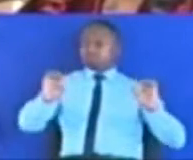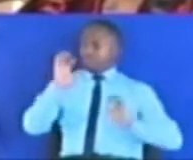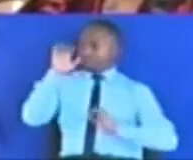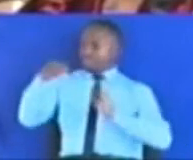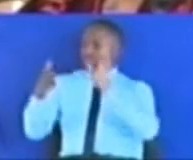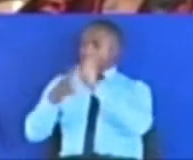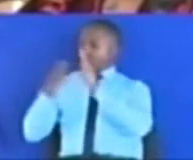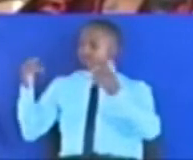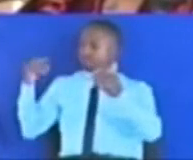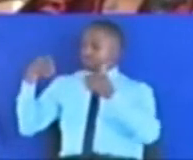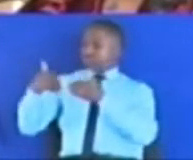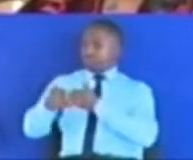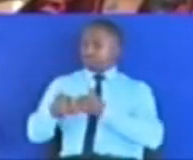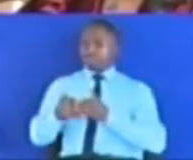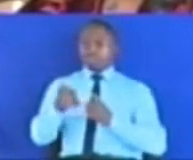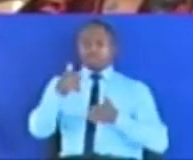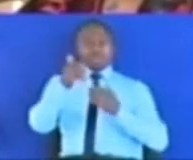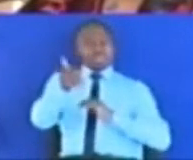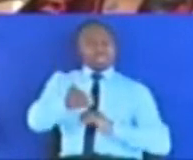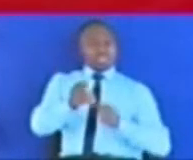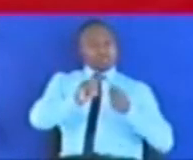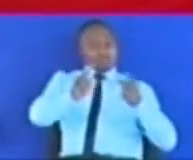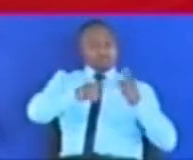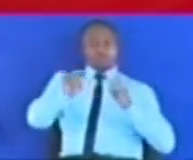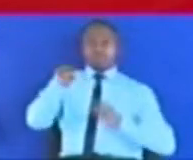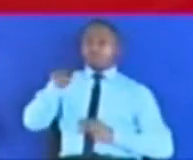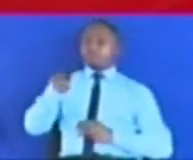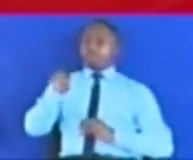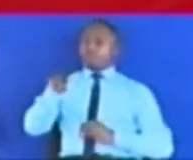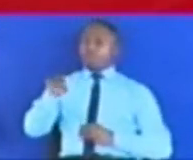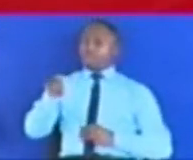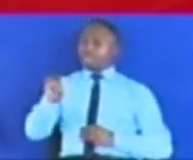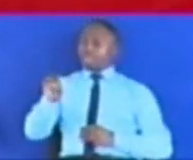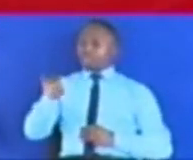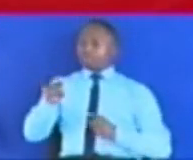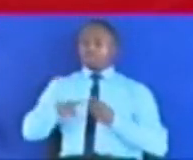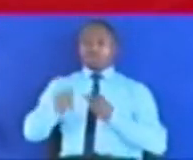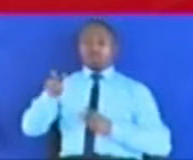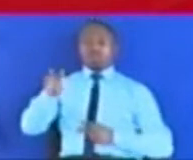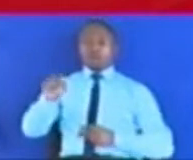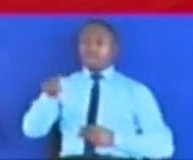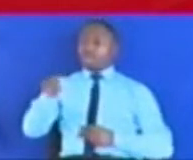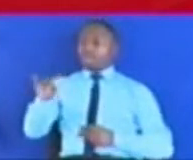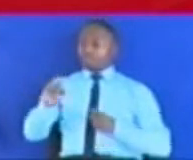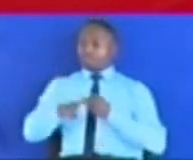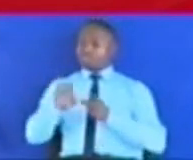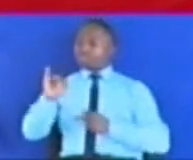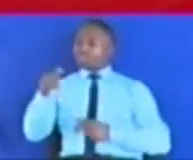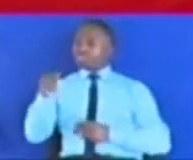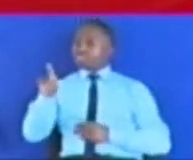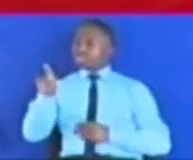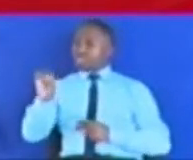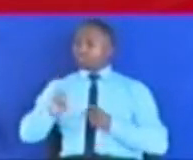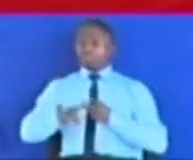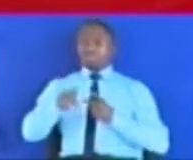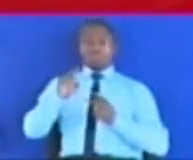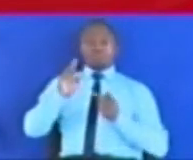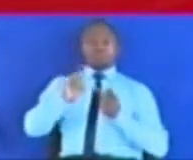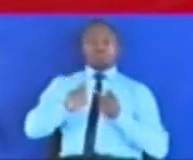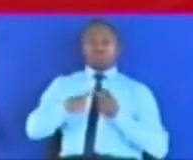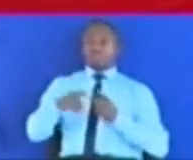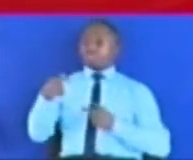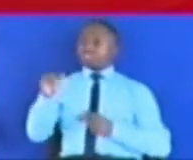nane, ukienda kijiji cha Semu, ukienda Mwageni, ukienda Mwagai, ukienda Manduitinje, ukienda Ikigijo,